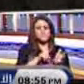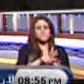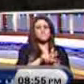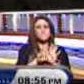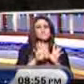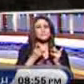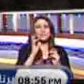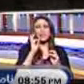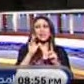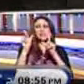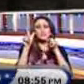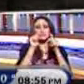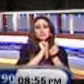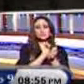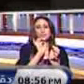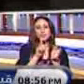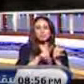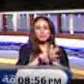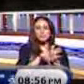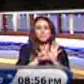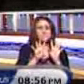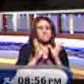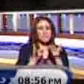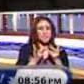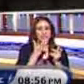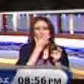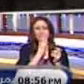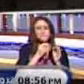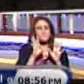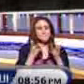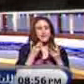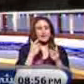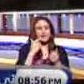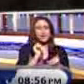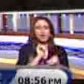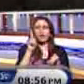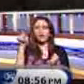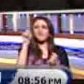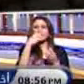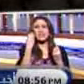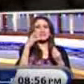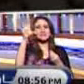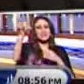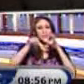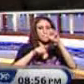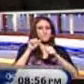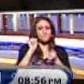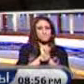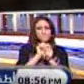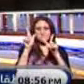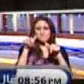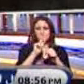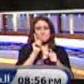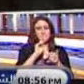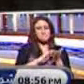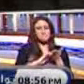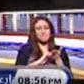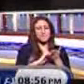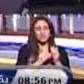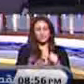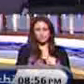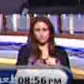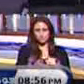مولوا ومن اتفقوا وحرضوا فلا يزالوا طلقاء حتى الآن. واحنا جميعا التقرير يا فندم انا عايز